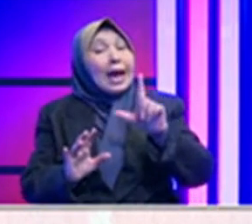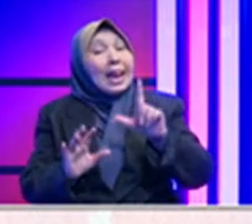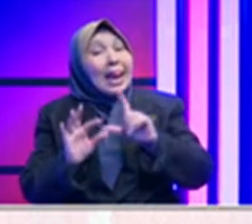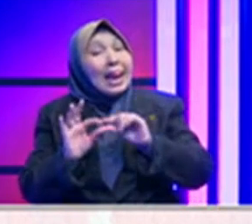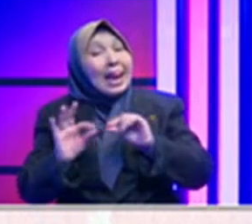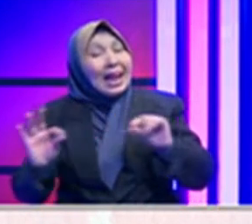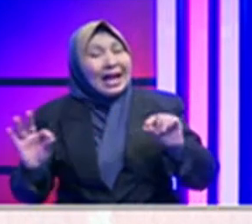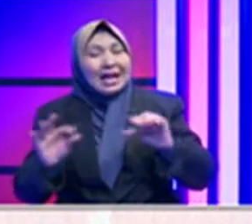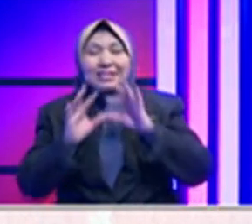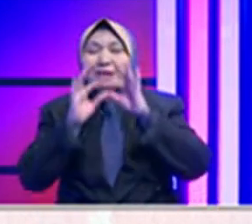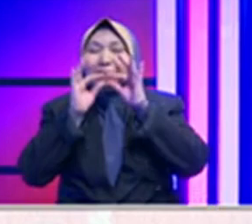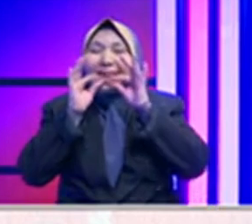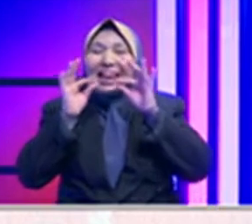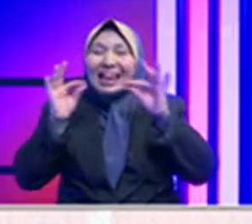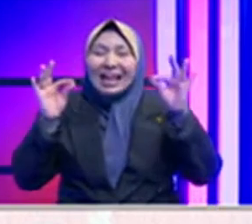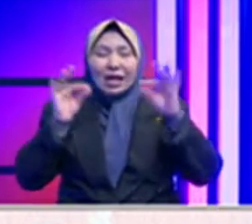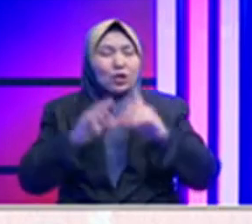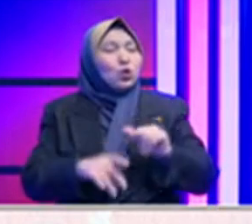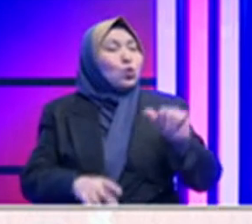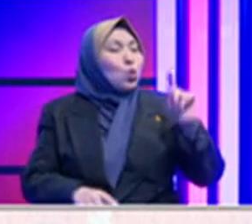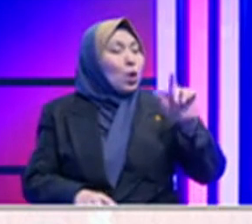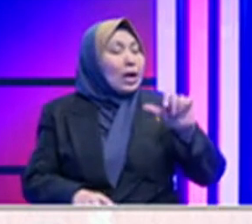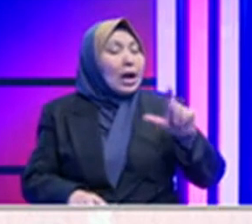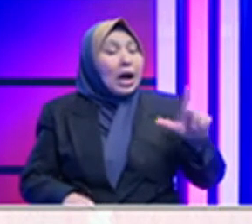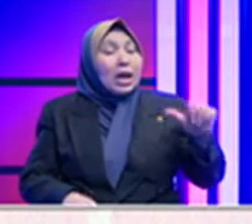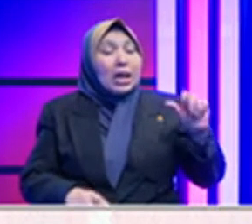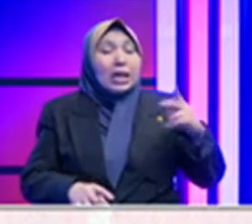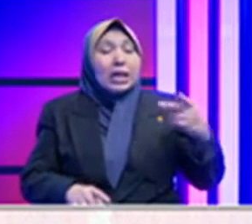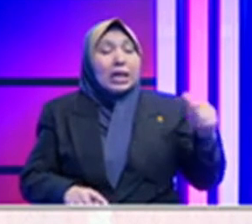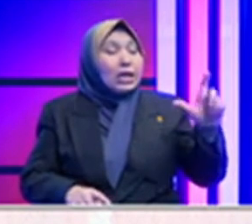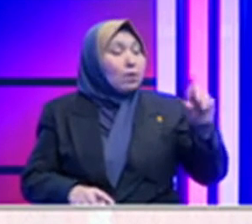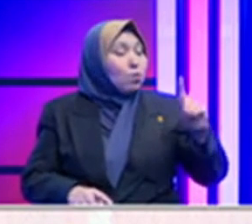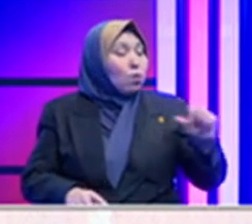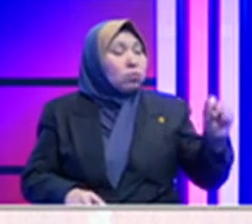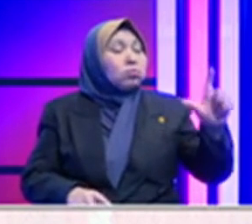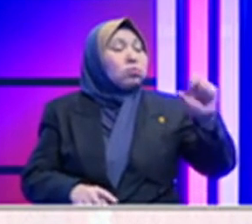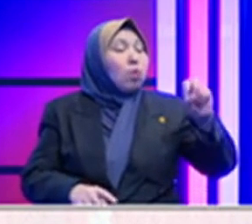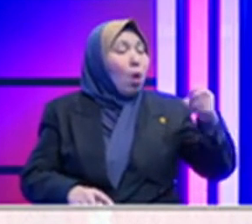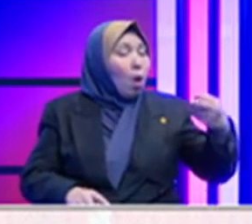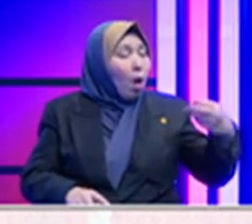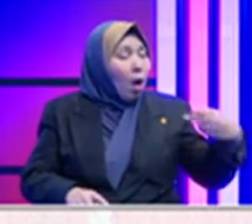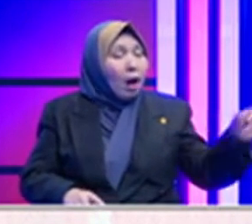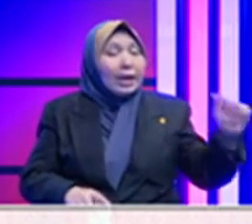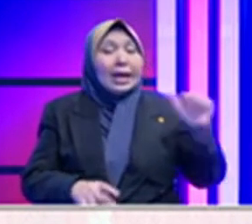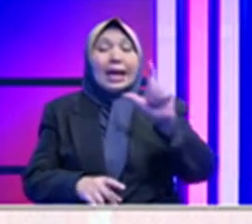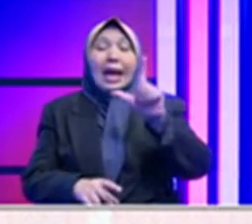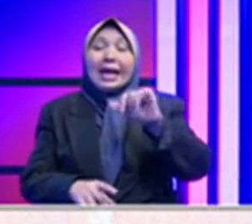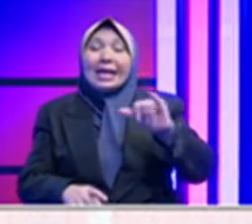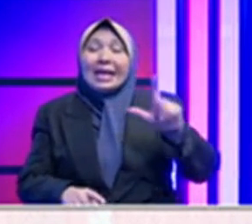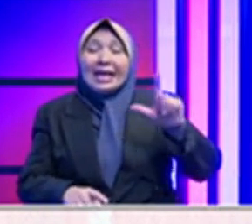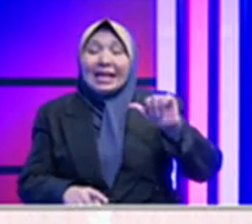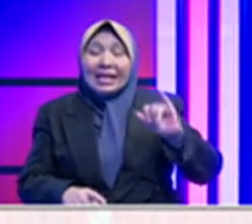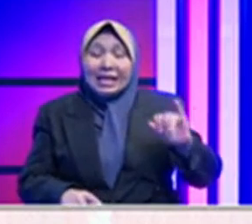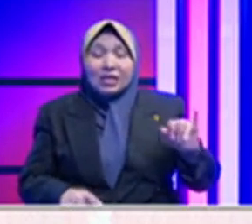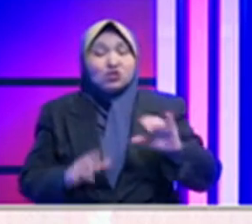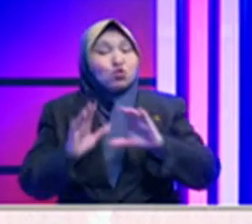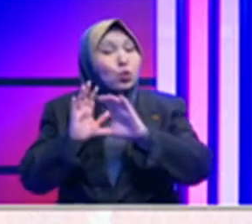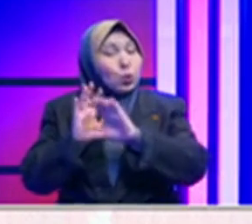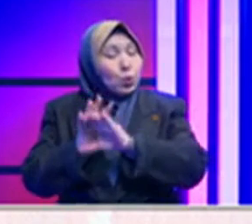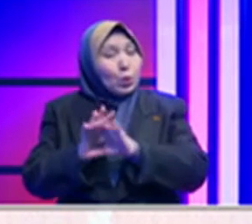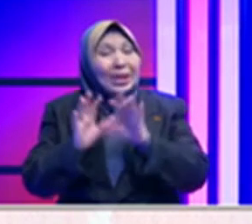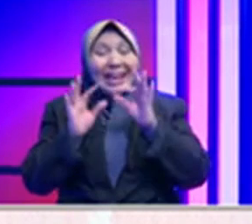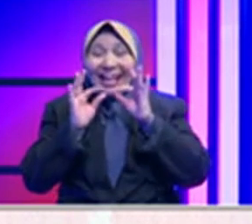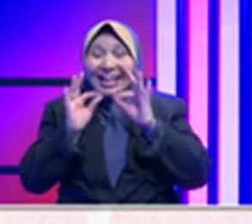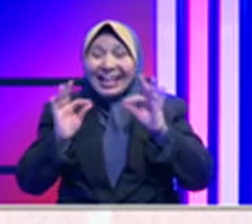lele you call Ibu lohu Laili contoh muda